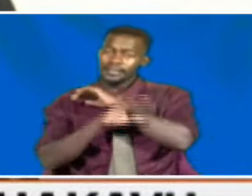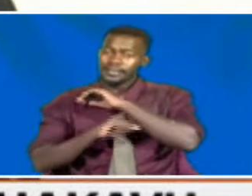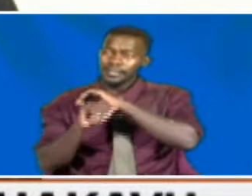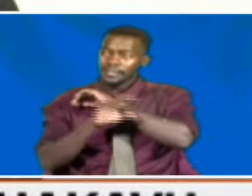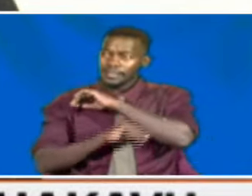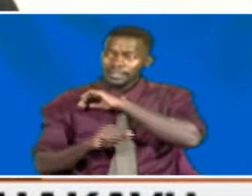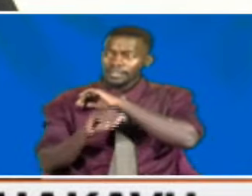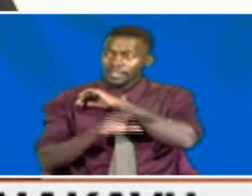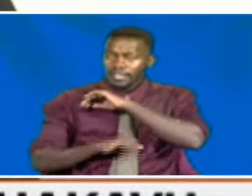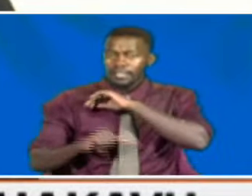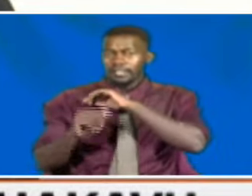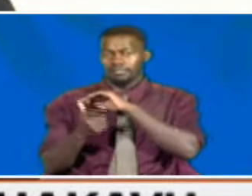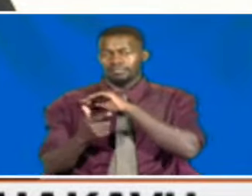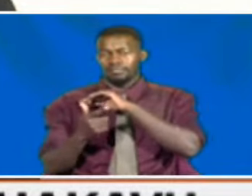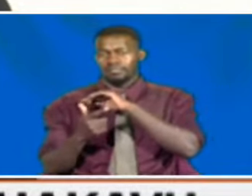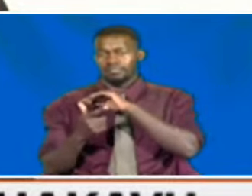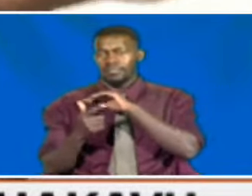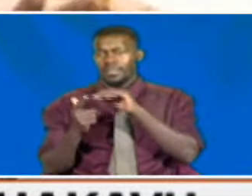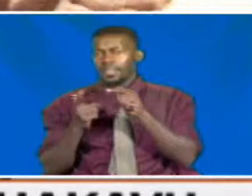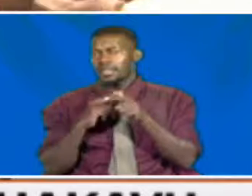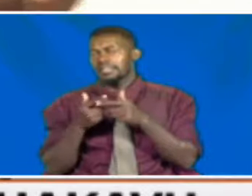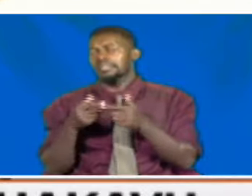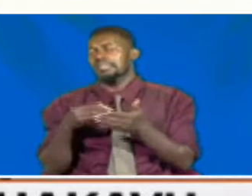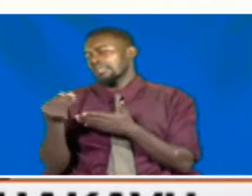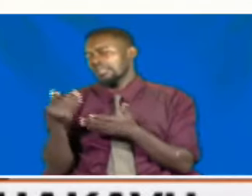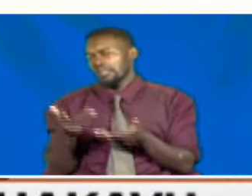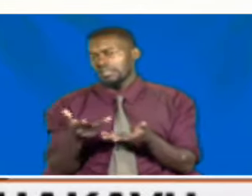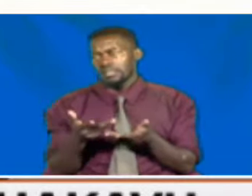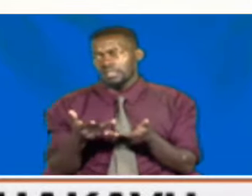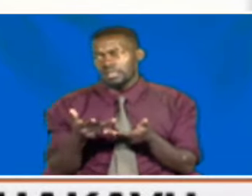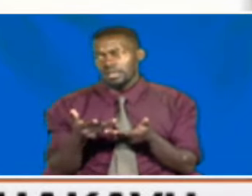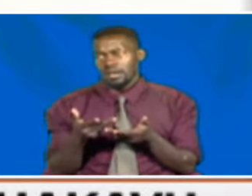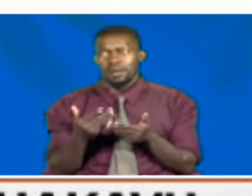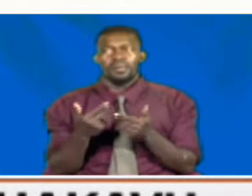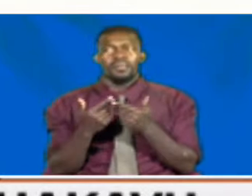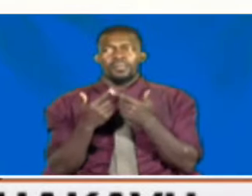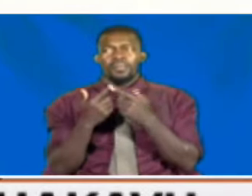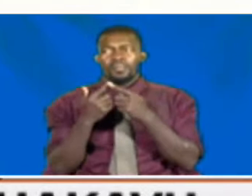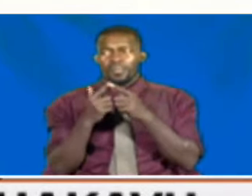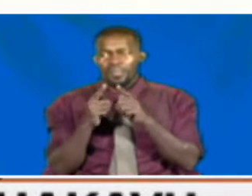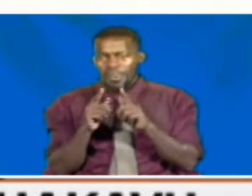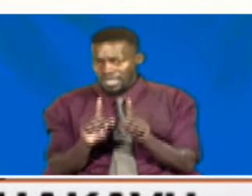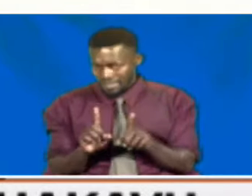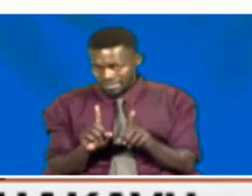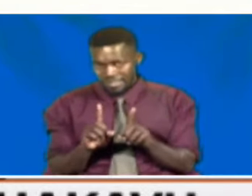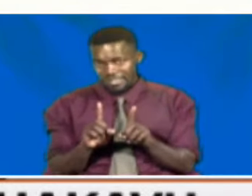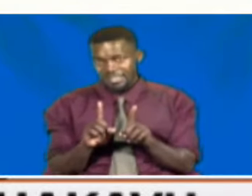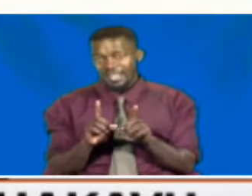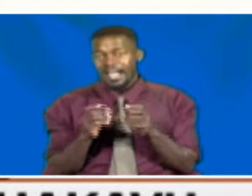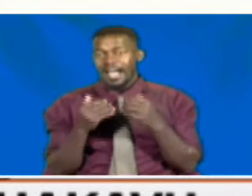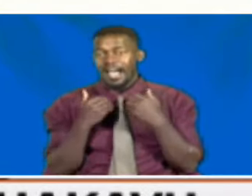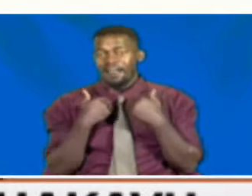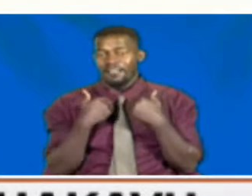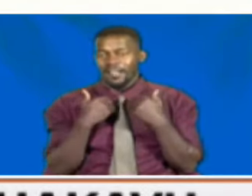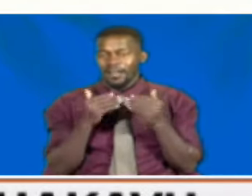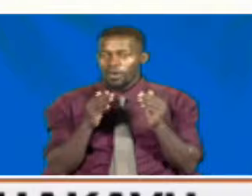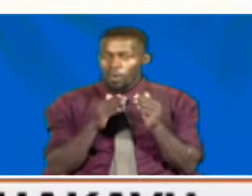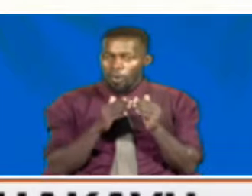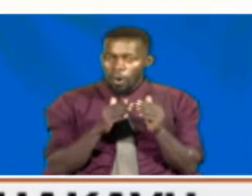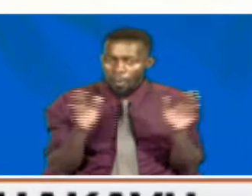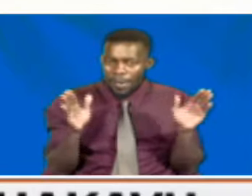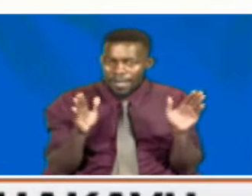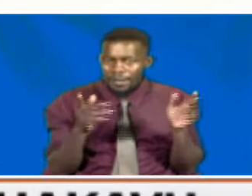when we visit our members, let me tell you, there is nobody who has an open yard can steal copper and keep it